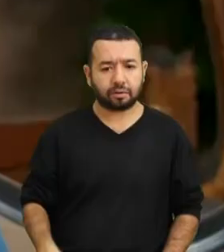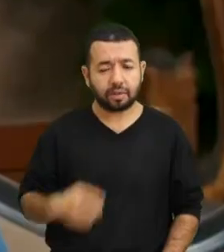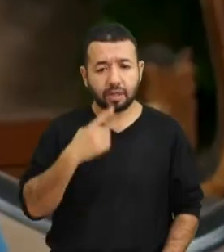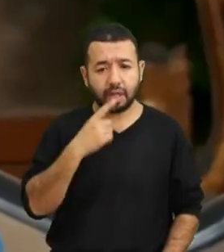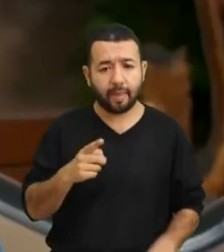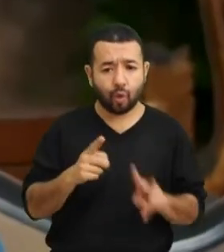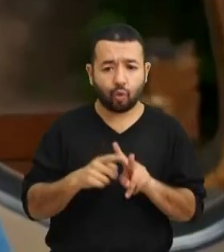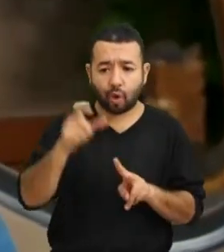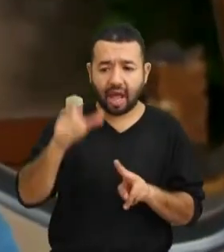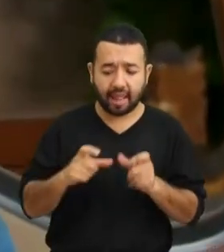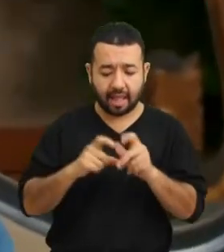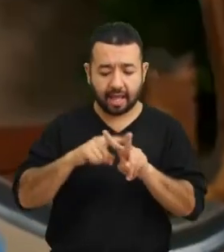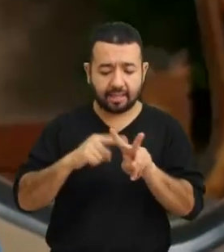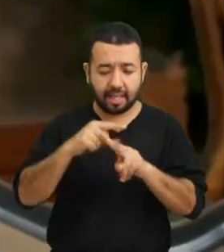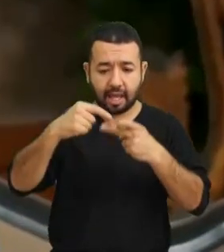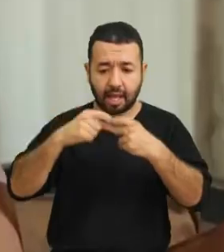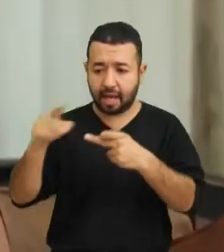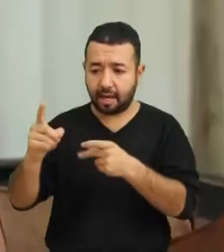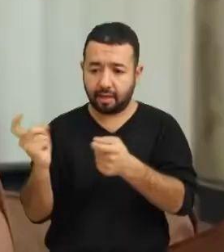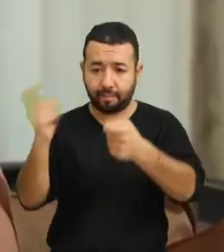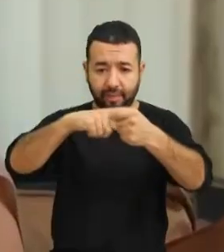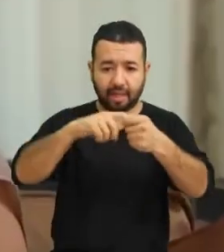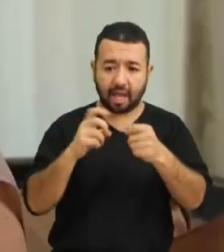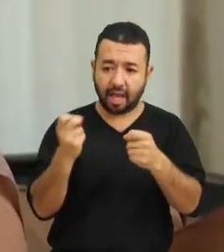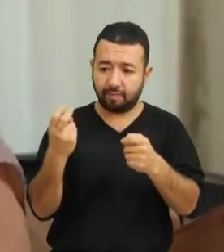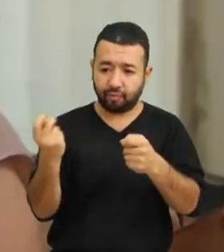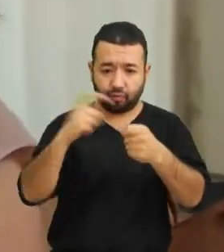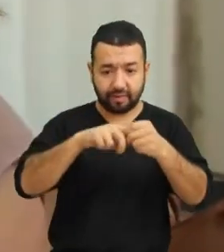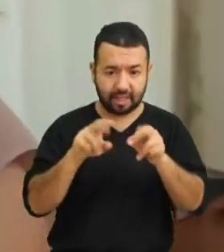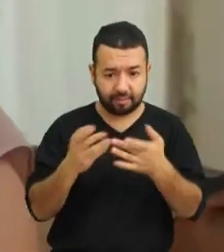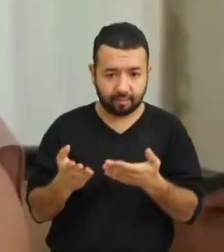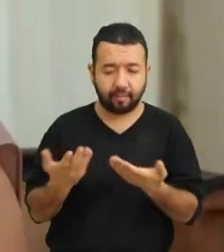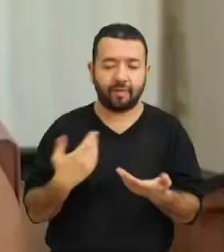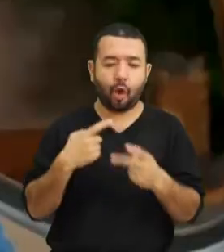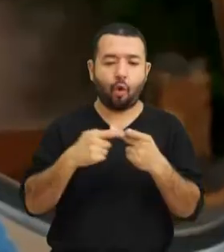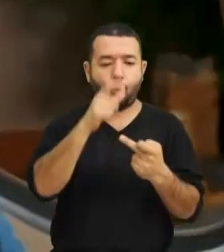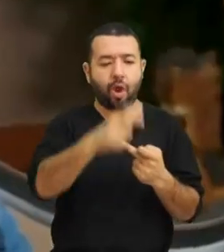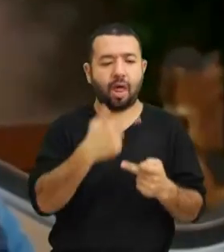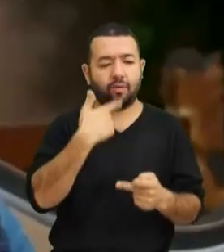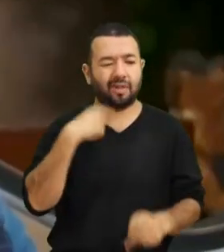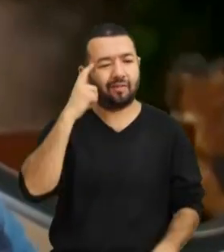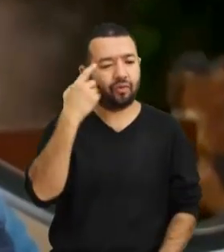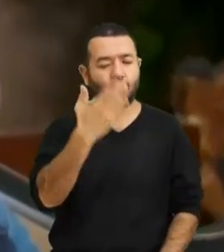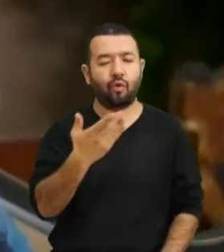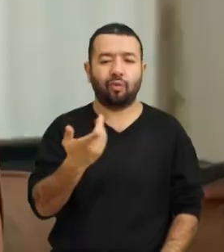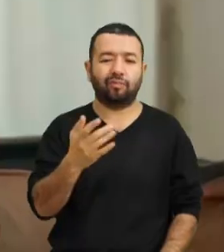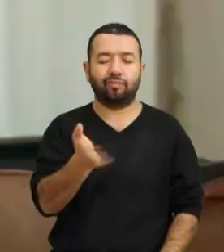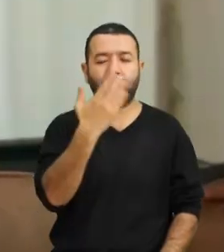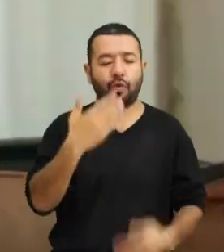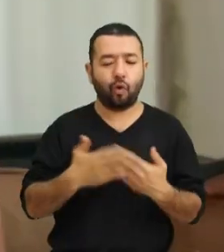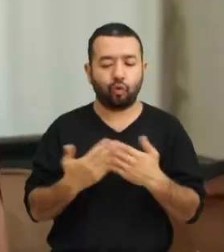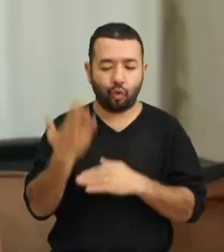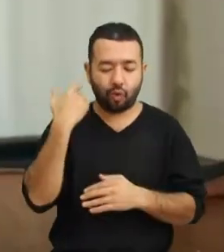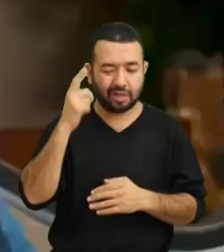Demek Nurhan'ın sakarlığı Brüce'ye geçmiş ha. Vallahi rüyam öyle söylüyor ama sen aldırma hayatım. Şimdi o düğün arifesinde kafasını